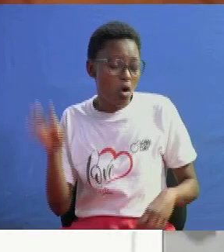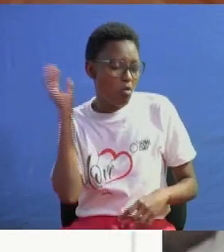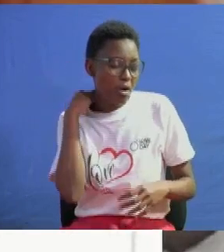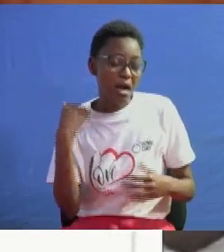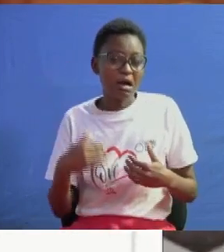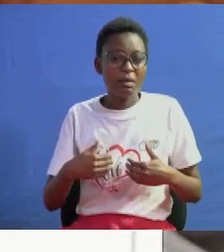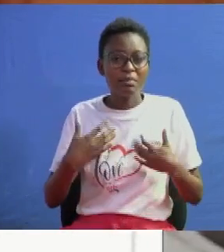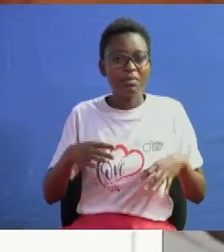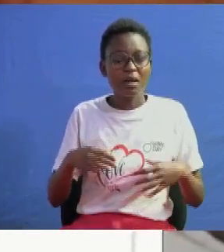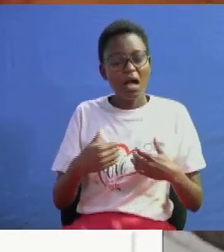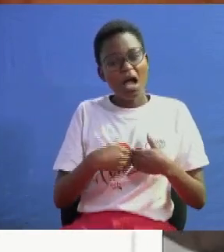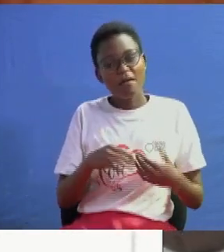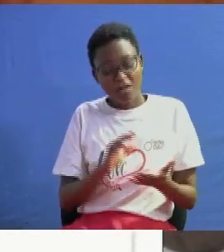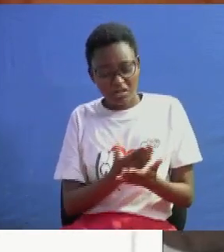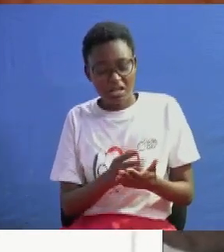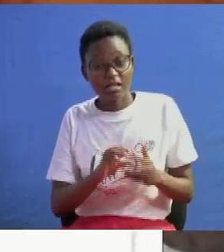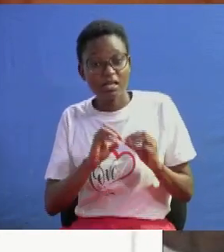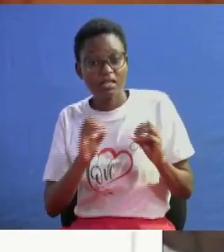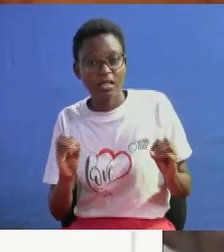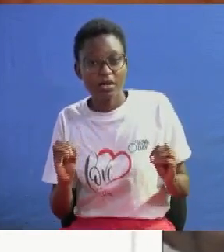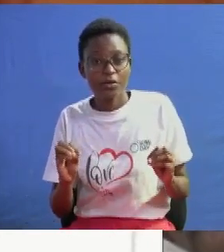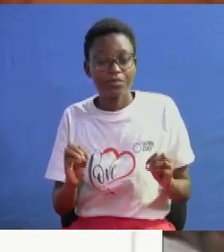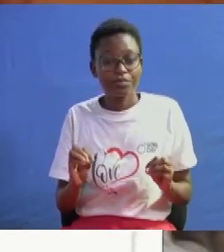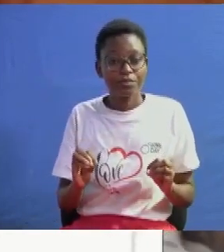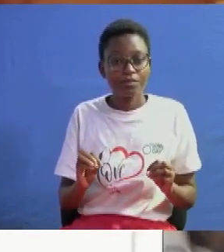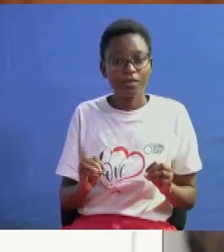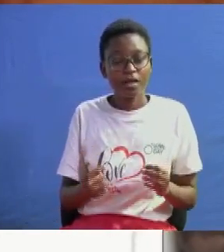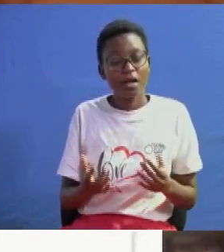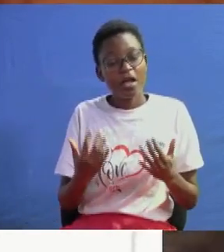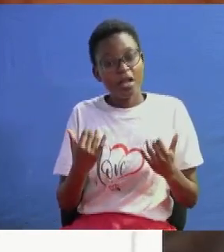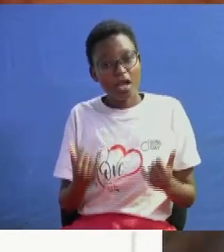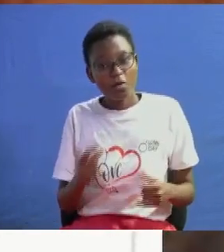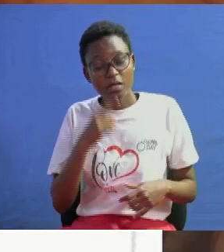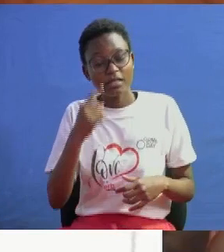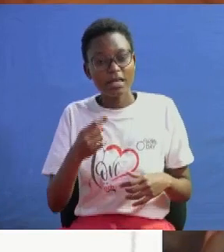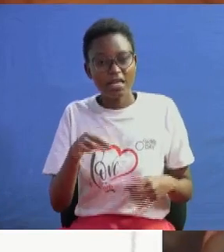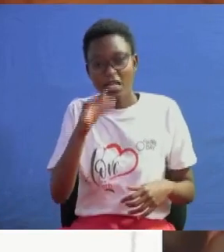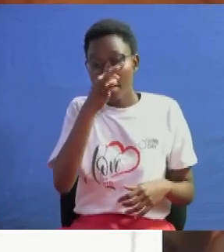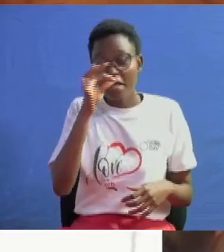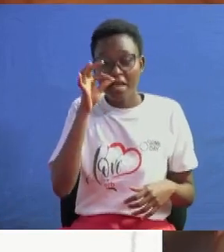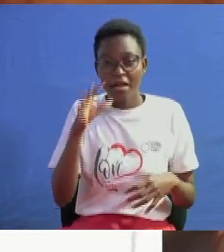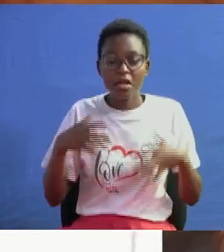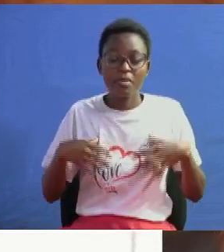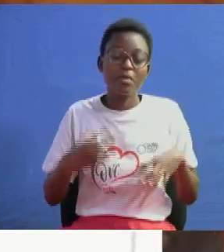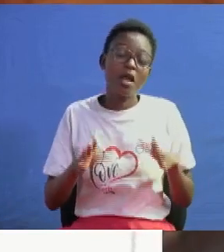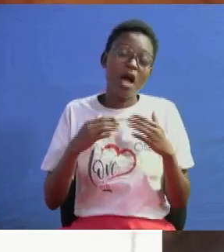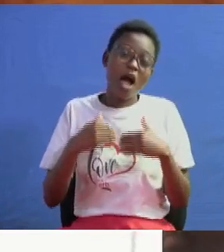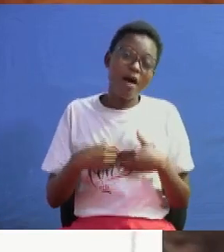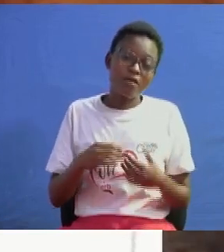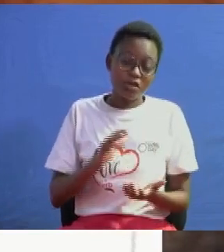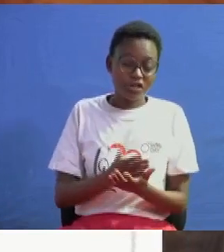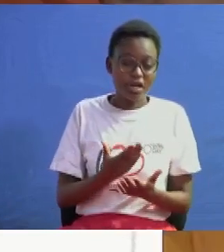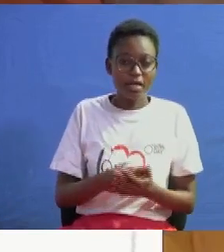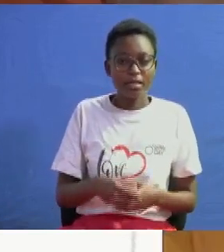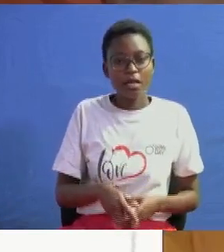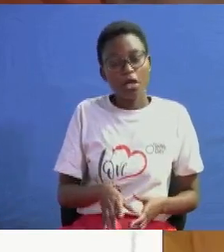hawana shares. Anasema watu ya Kiambu hawana shares. Sasa yeye wanyeri tu ndio mwenye serikali. Na ndio maana mnasikia hiyo